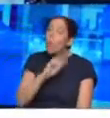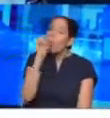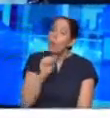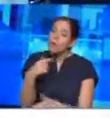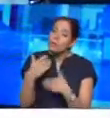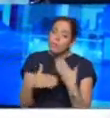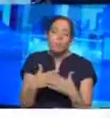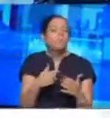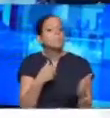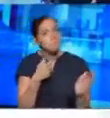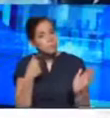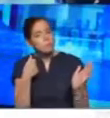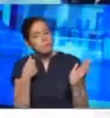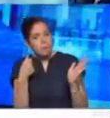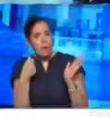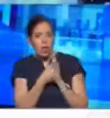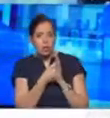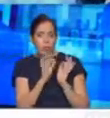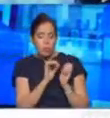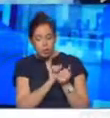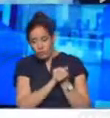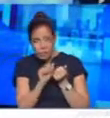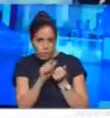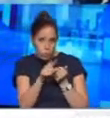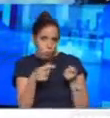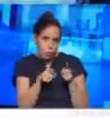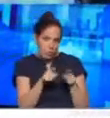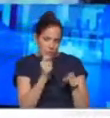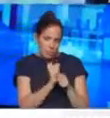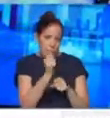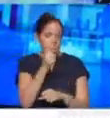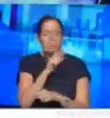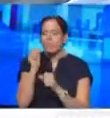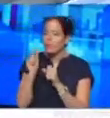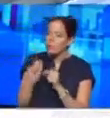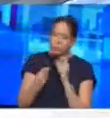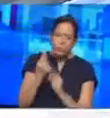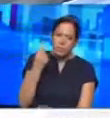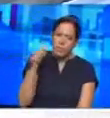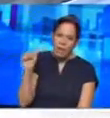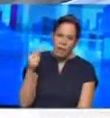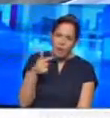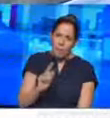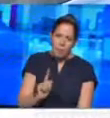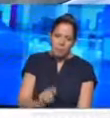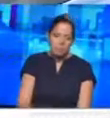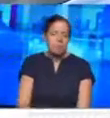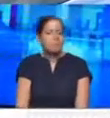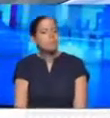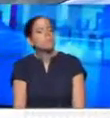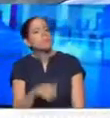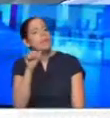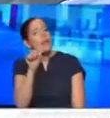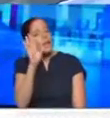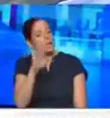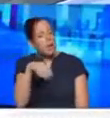עד שירפו לו את הראש במרכאות, כמו שעושים למנהיגים בעבודה. נמתין ונראה, אני לא בטוח שזה יקרה עם אבי גבאי. כן, ואלירן, גם